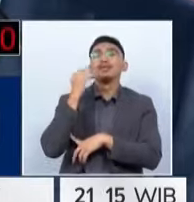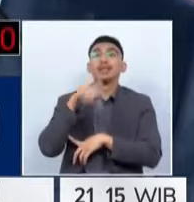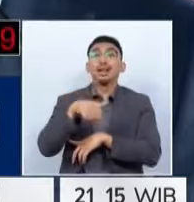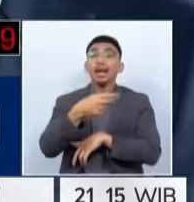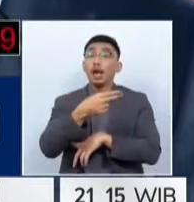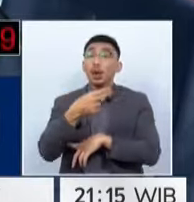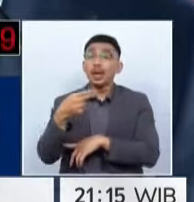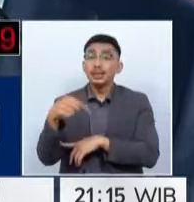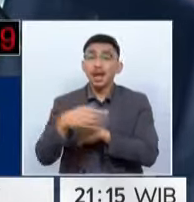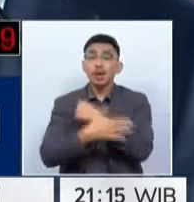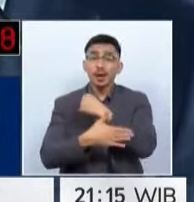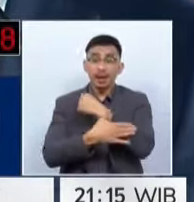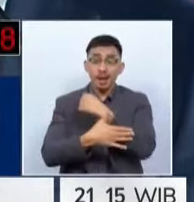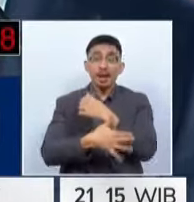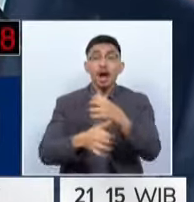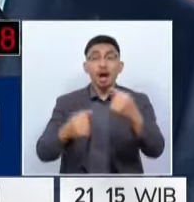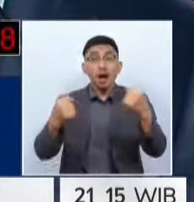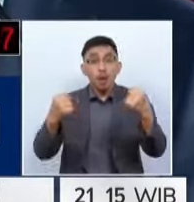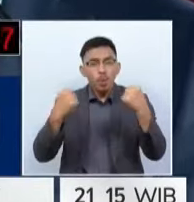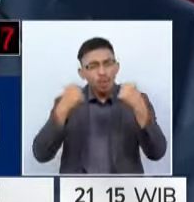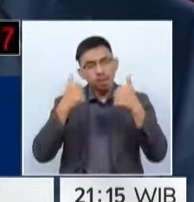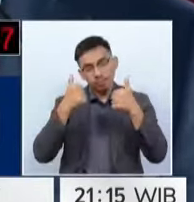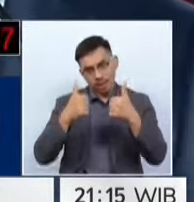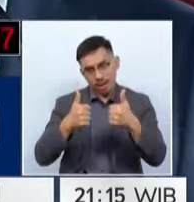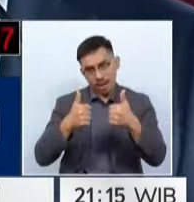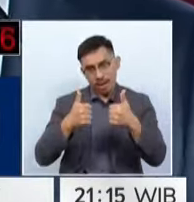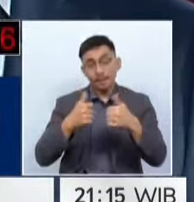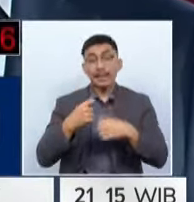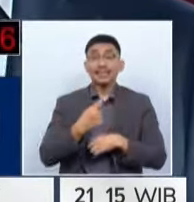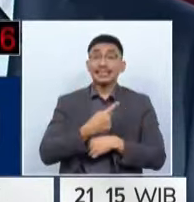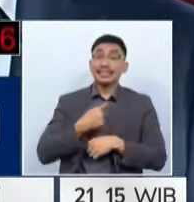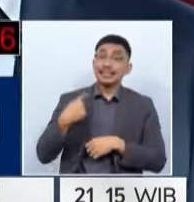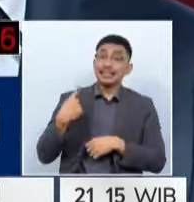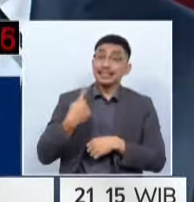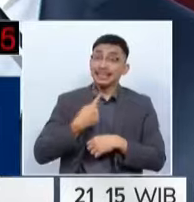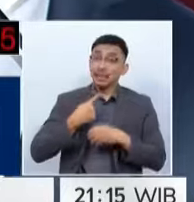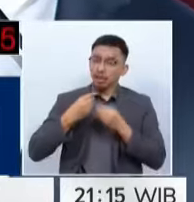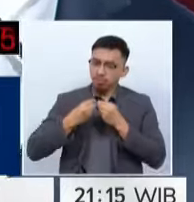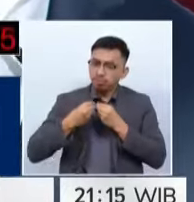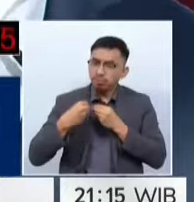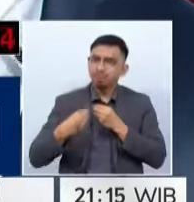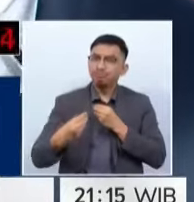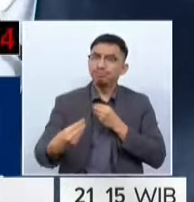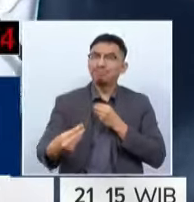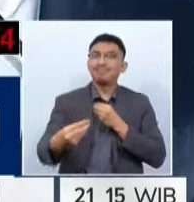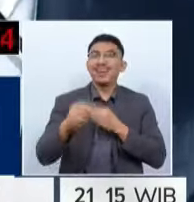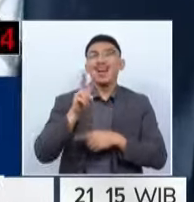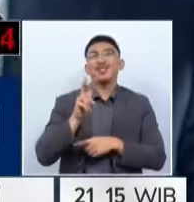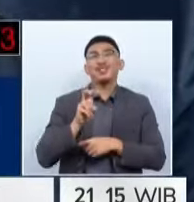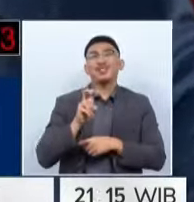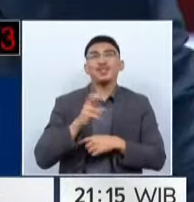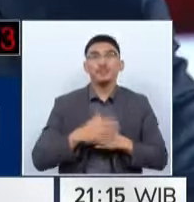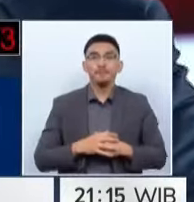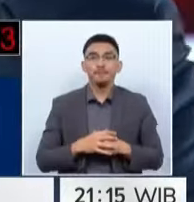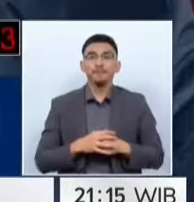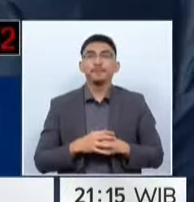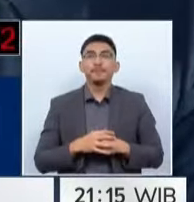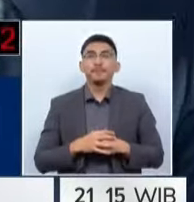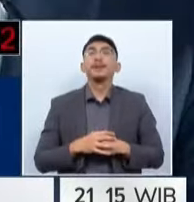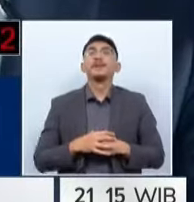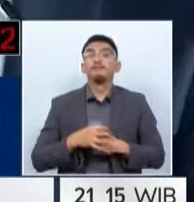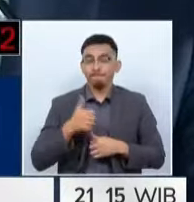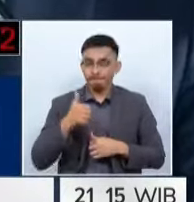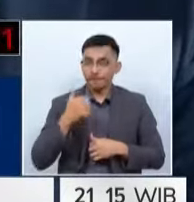dan itulah yang sebenarnya kita-kita yang harus meneruskan itu begitu masis ya Makasih Pak Ganjar cukup pak